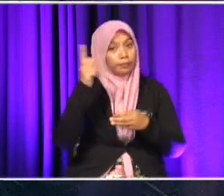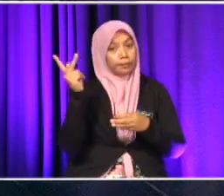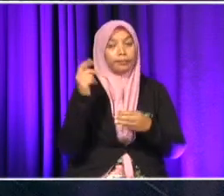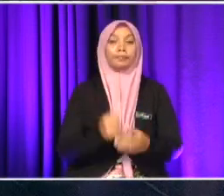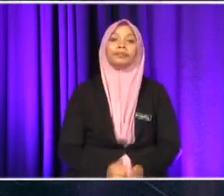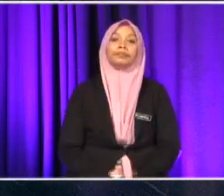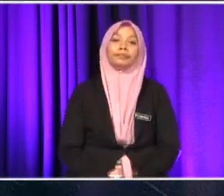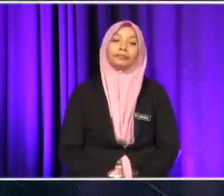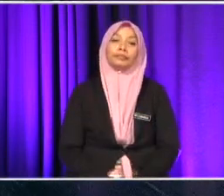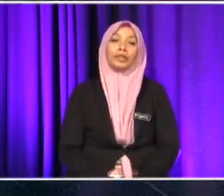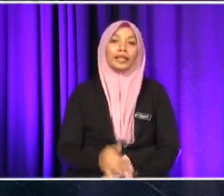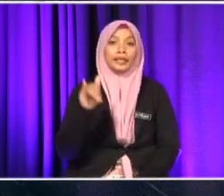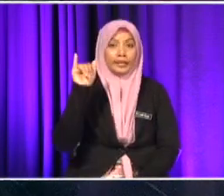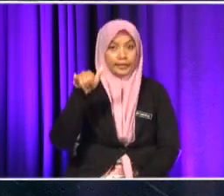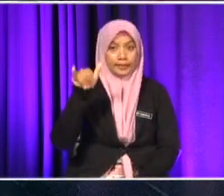tadi